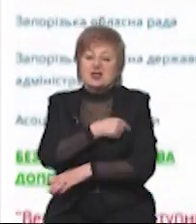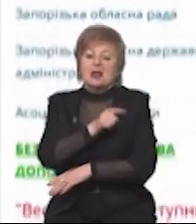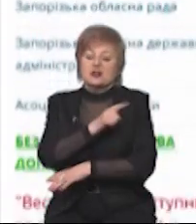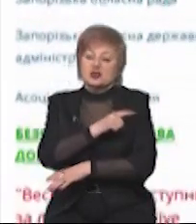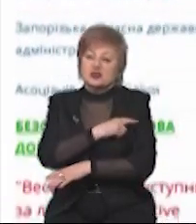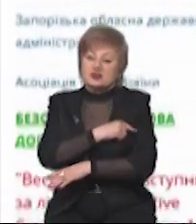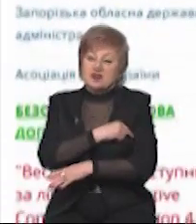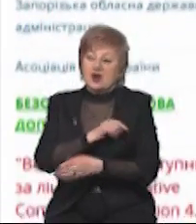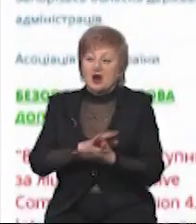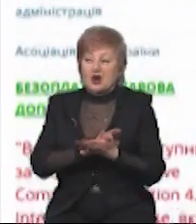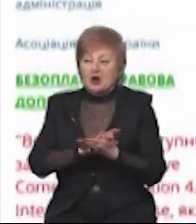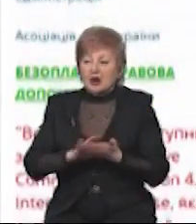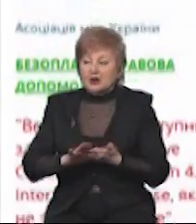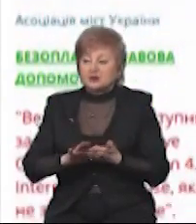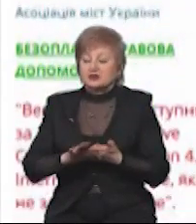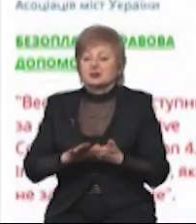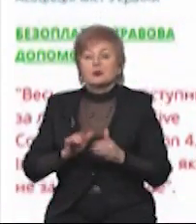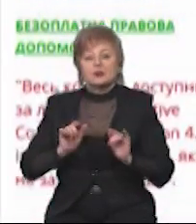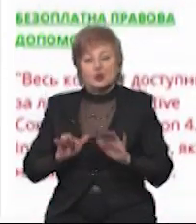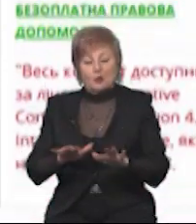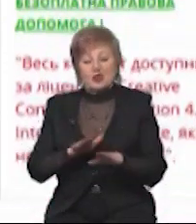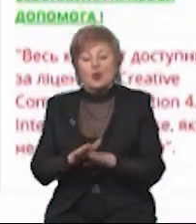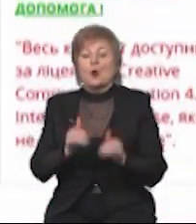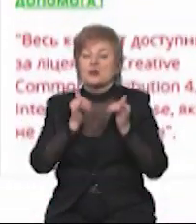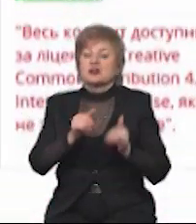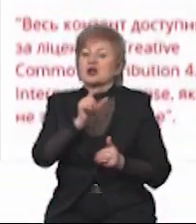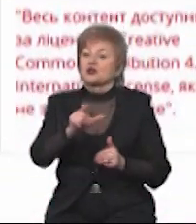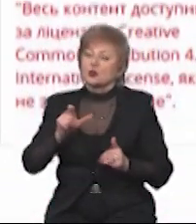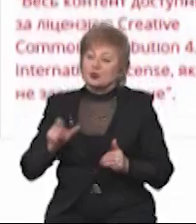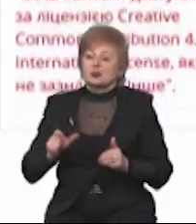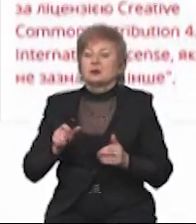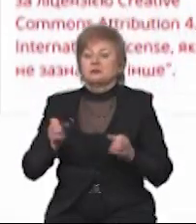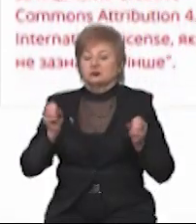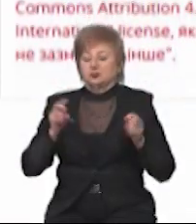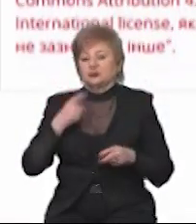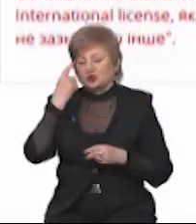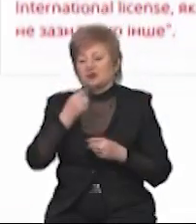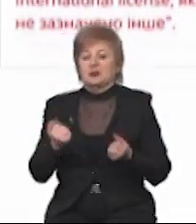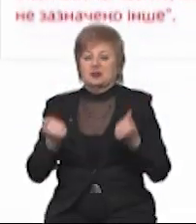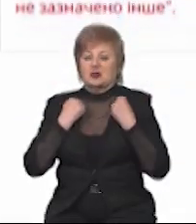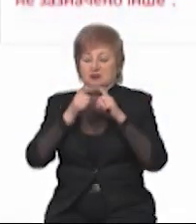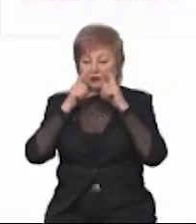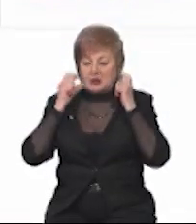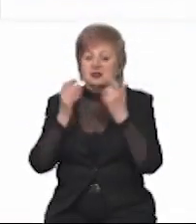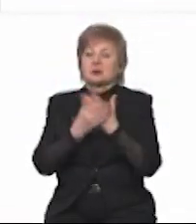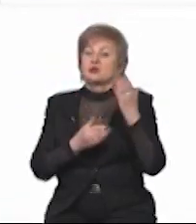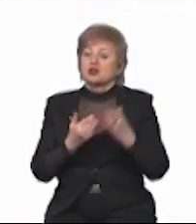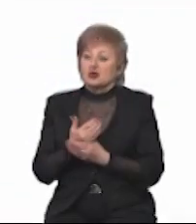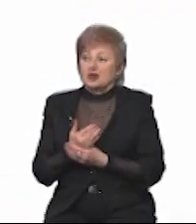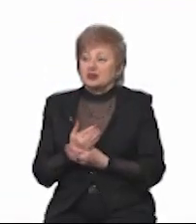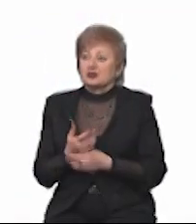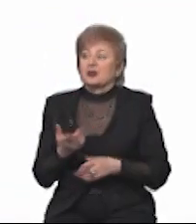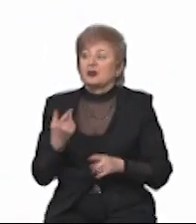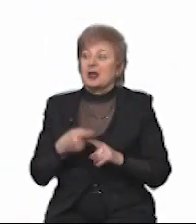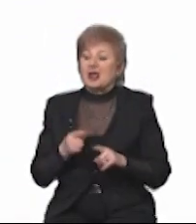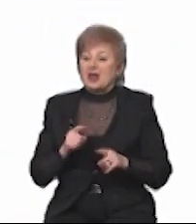та протиепідемічних заходів та забезпечення персоналу засобами індивідуального захисту. При цьому